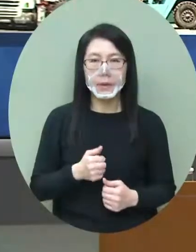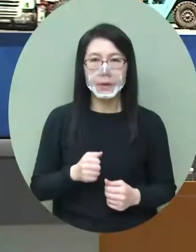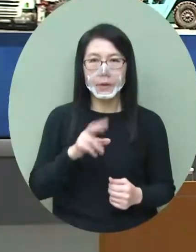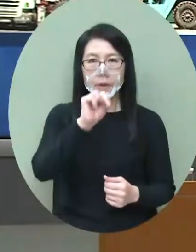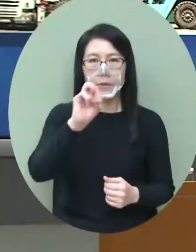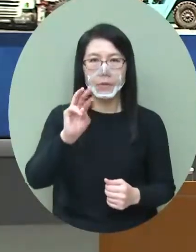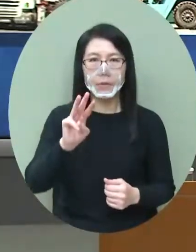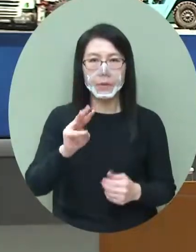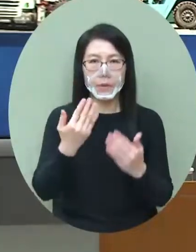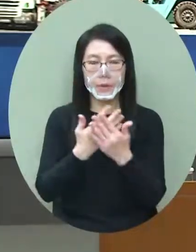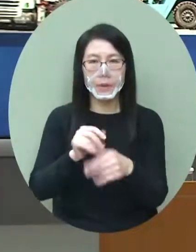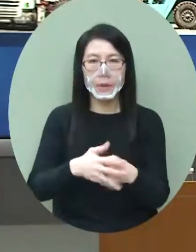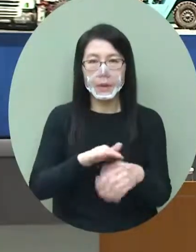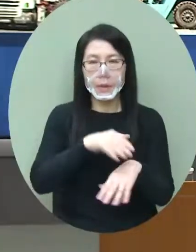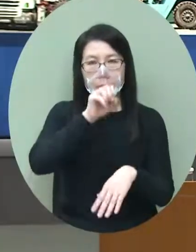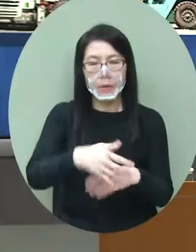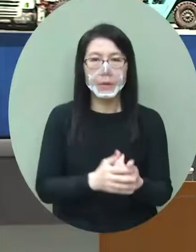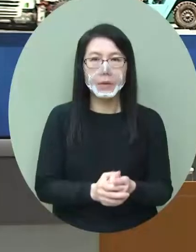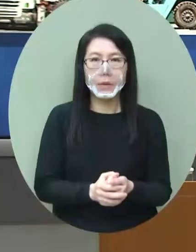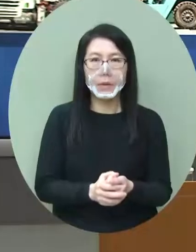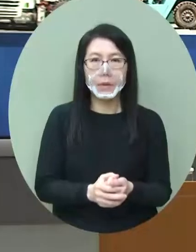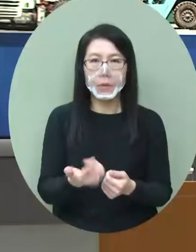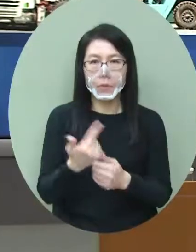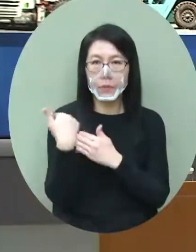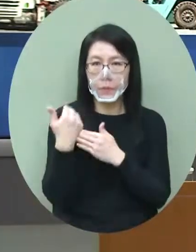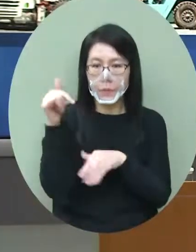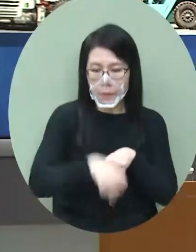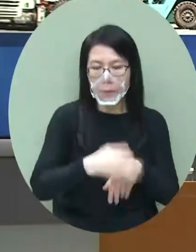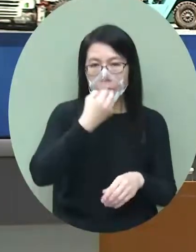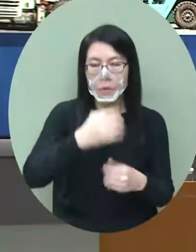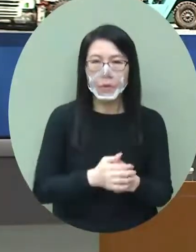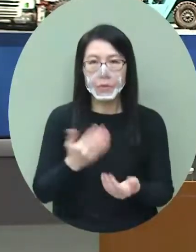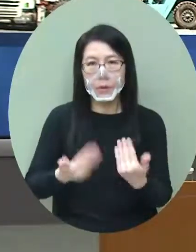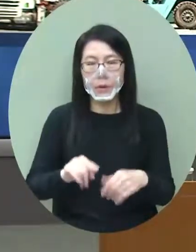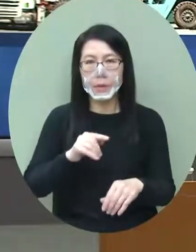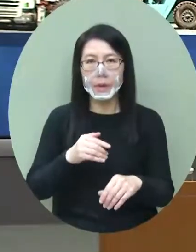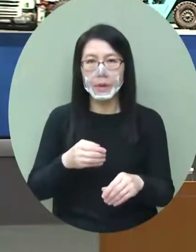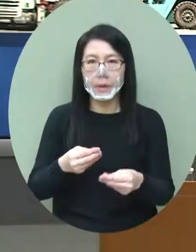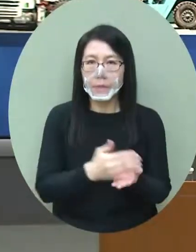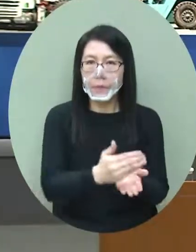你好，我是 Now 电视。刚才提到现在有的物资供应到